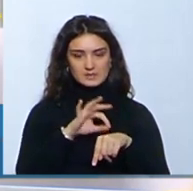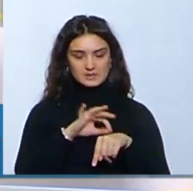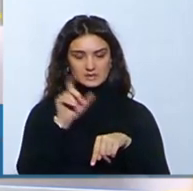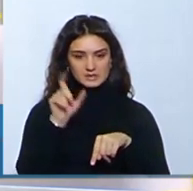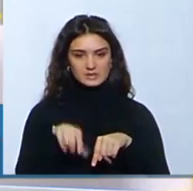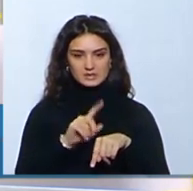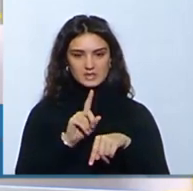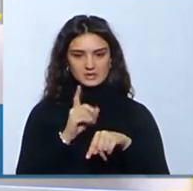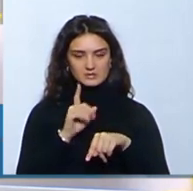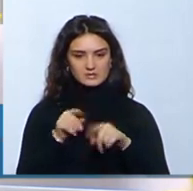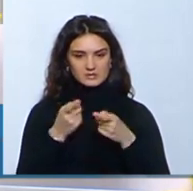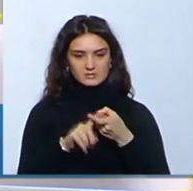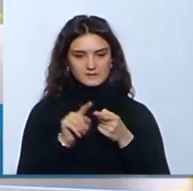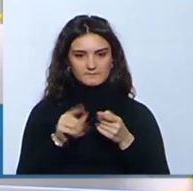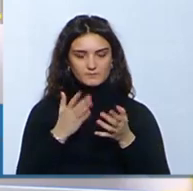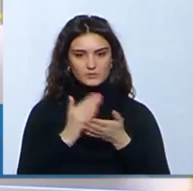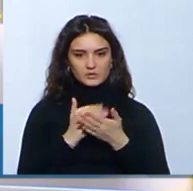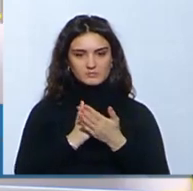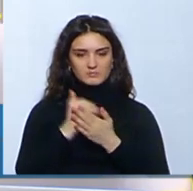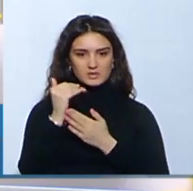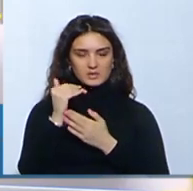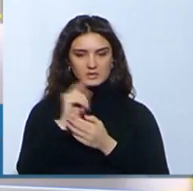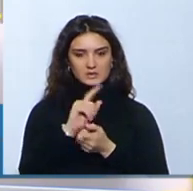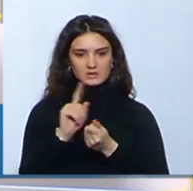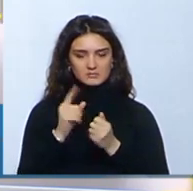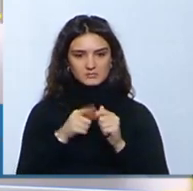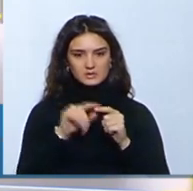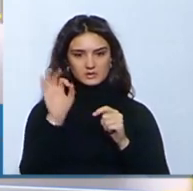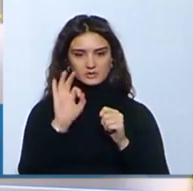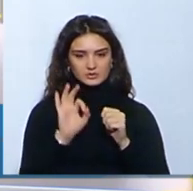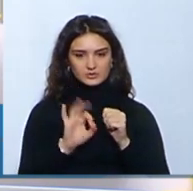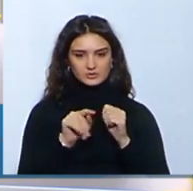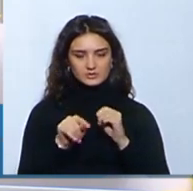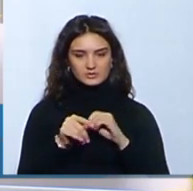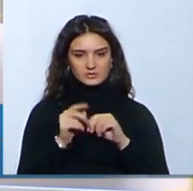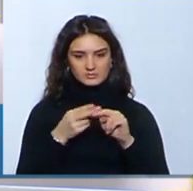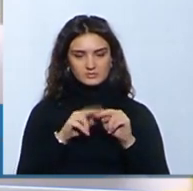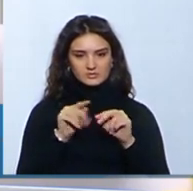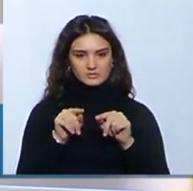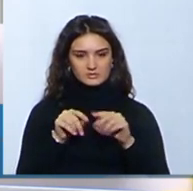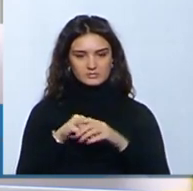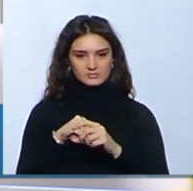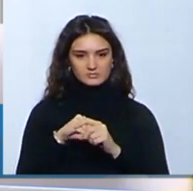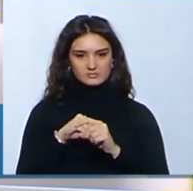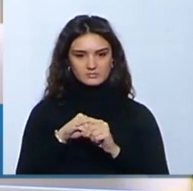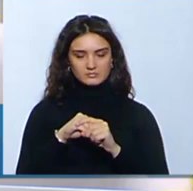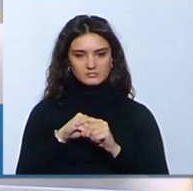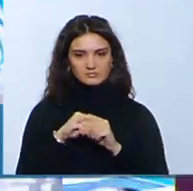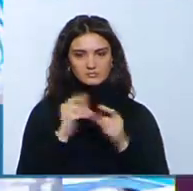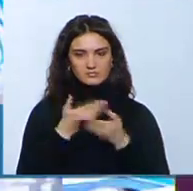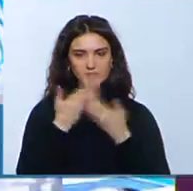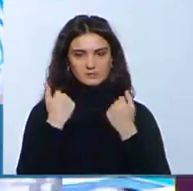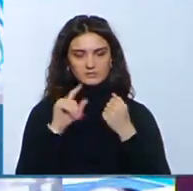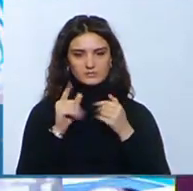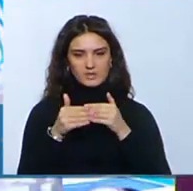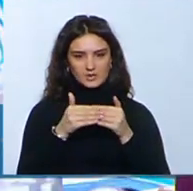გვაქვს საქმე. თუ არის მაღალი ხარისხის მიოპია, ძალიან ხშირია ხოლმე სკლერის სტაფილომები. ასეთივე რეფლექს იძლევა. მოდით მარტივად ვთქვათ, თუ